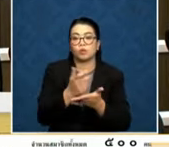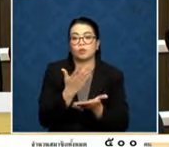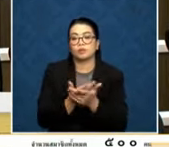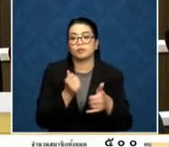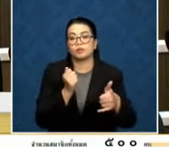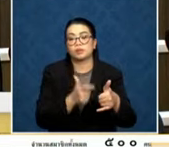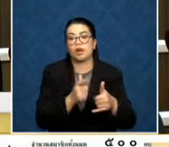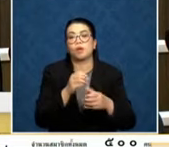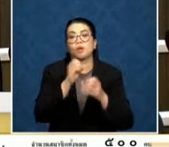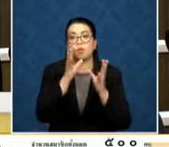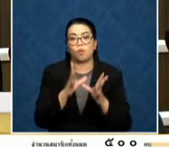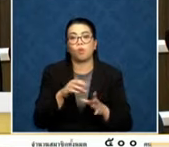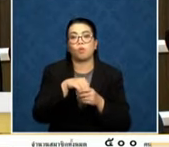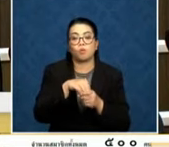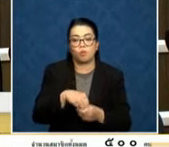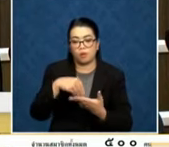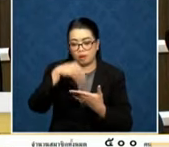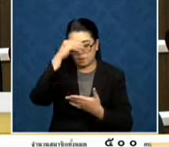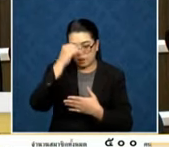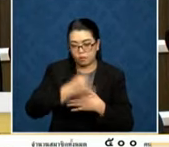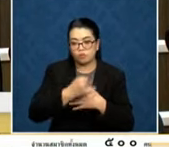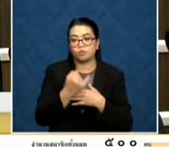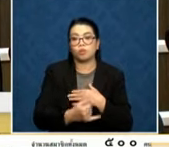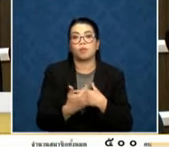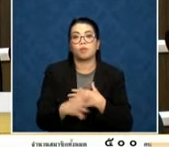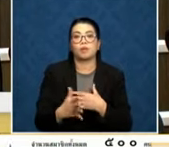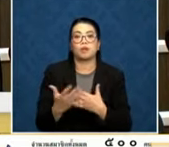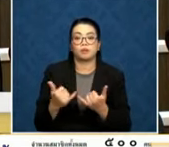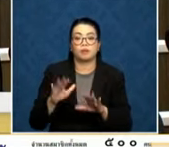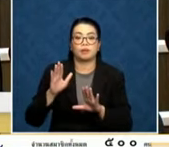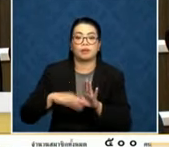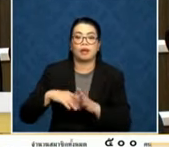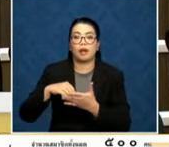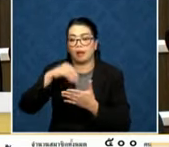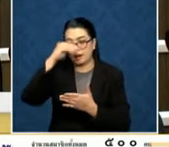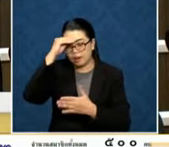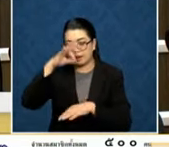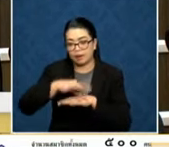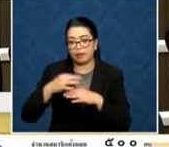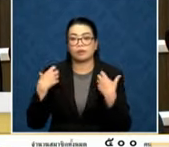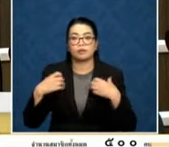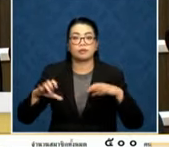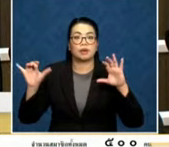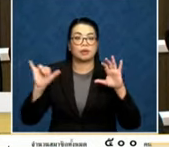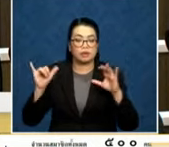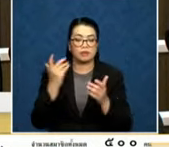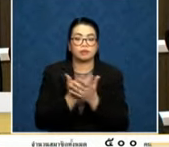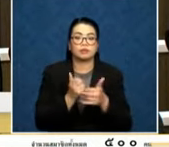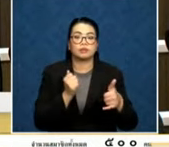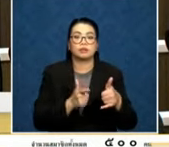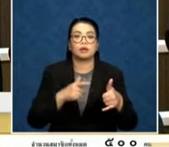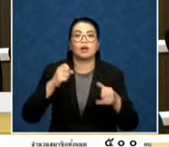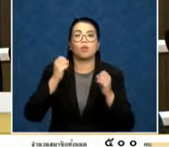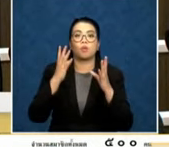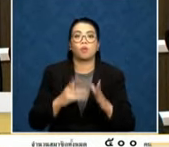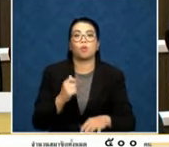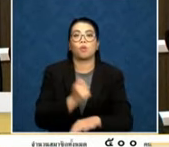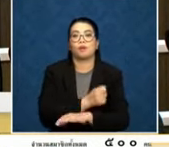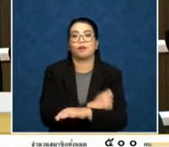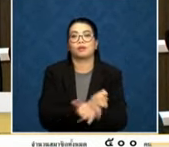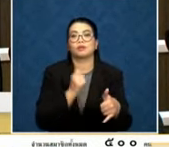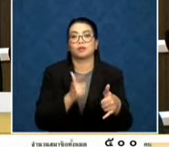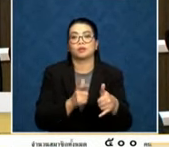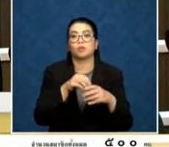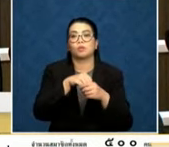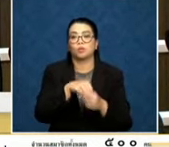ครูท้องถิ่นที่เรียนจบแล้วแต่ยังไม่ได้รับการบรรจุมาบรรเทาการขาดแคลนครูที่ตั้ง